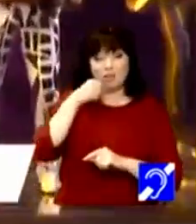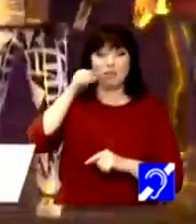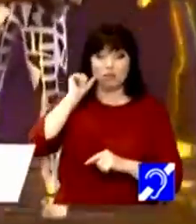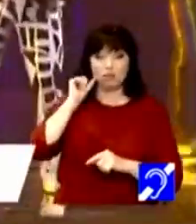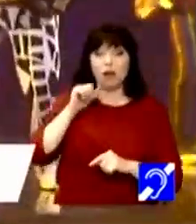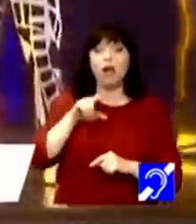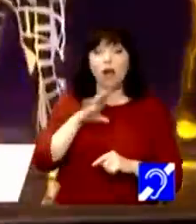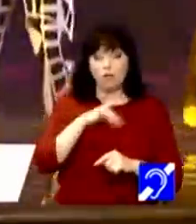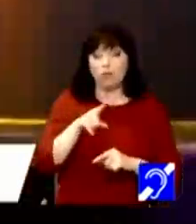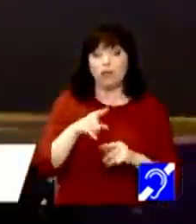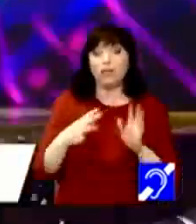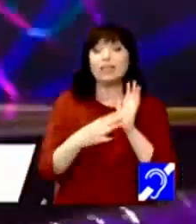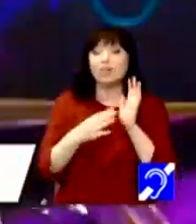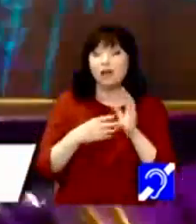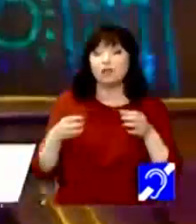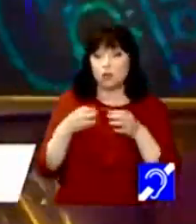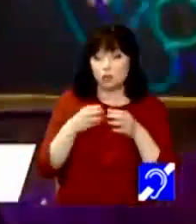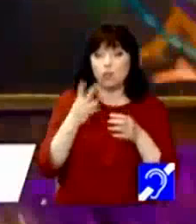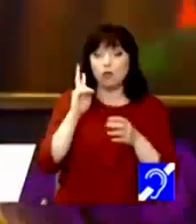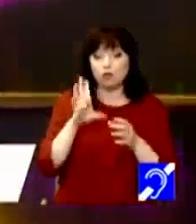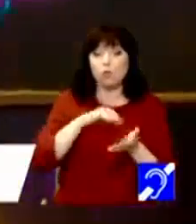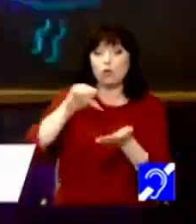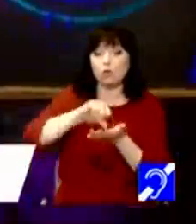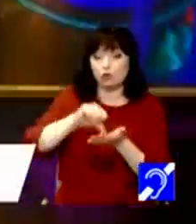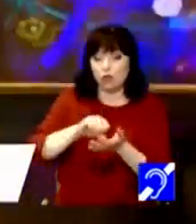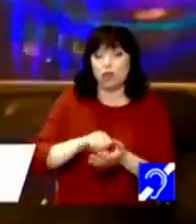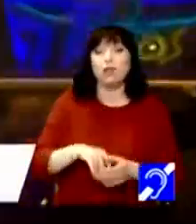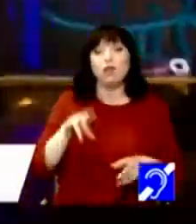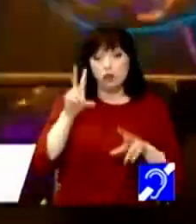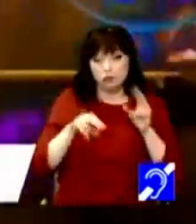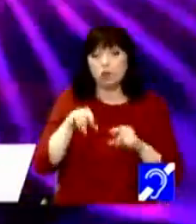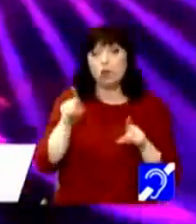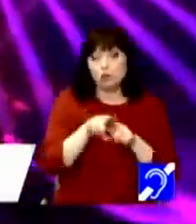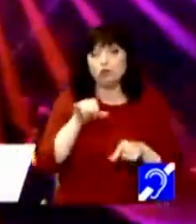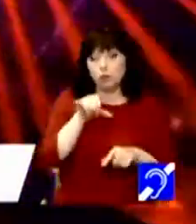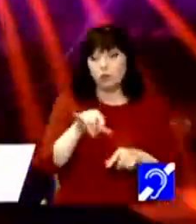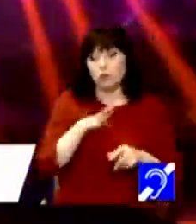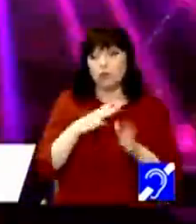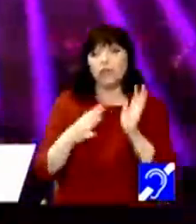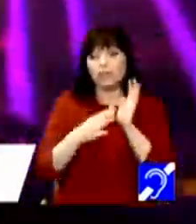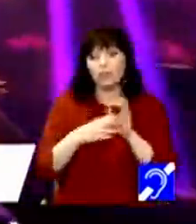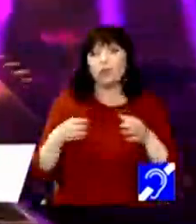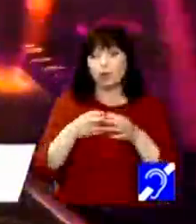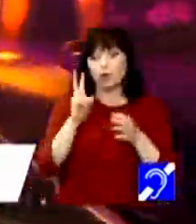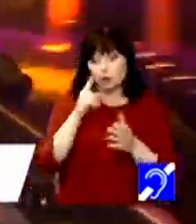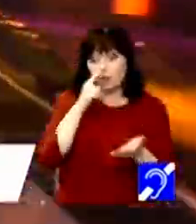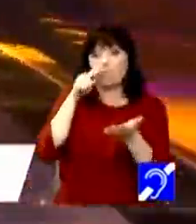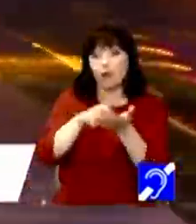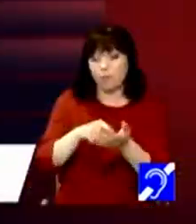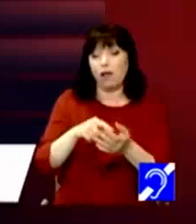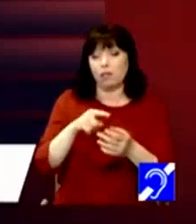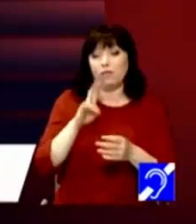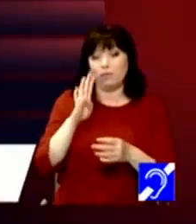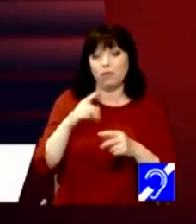Moldova au fost a noua trupă care a urcat pe scenă. Ca o coincidență fericită, tot ei au fost a noua trupă care a câștigat prima